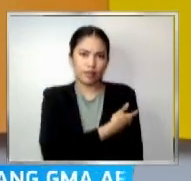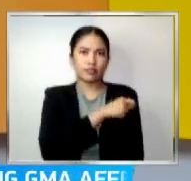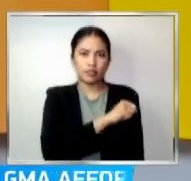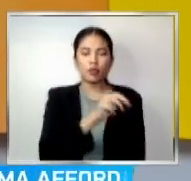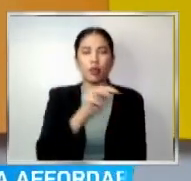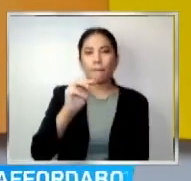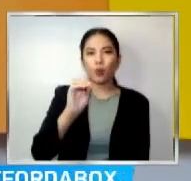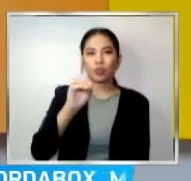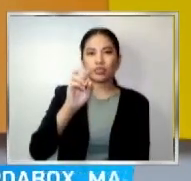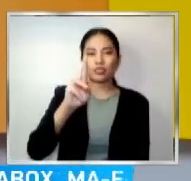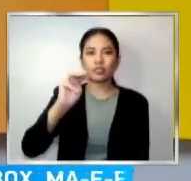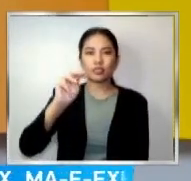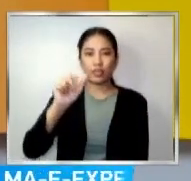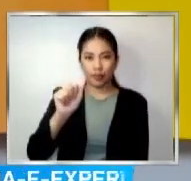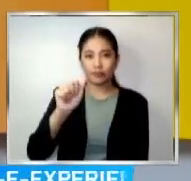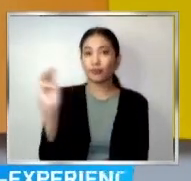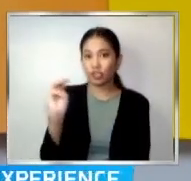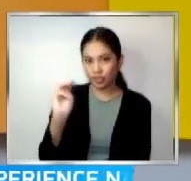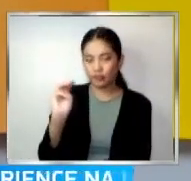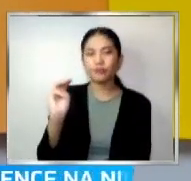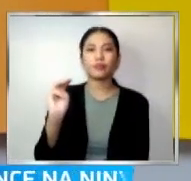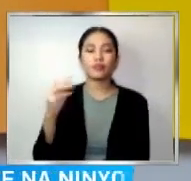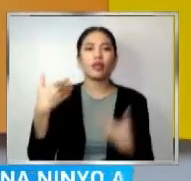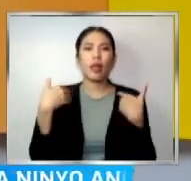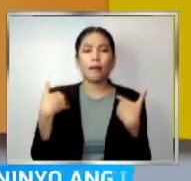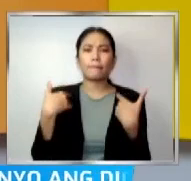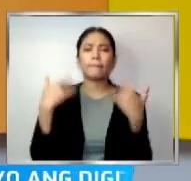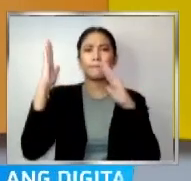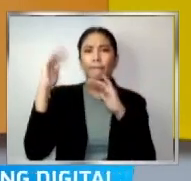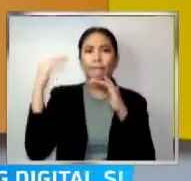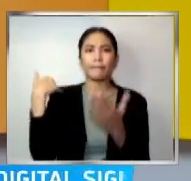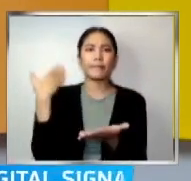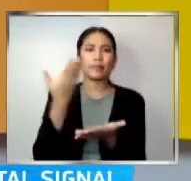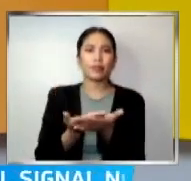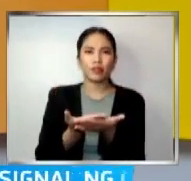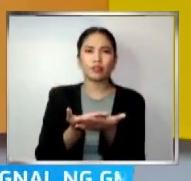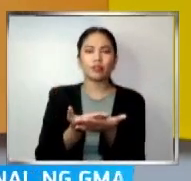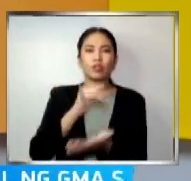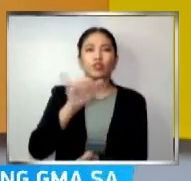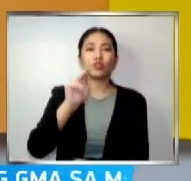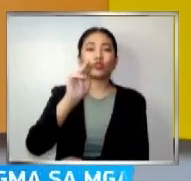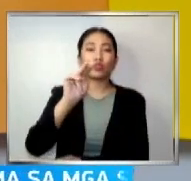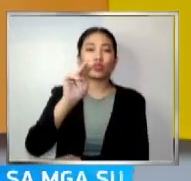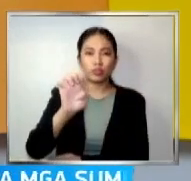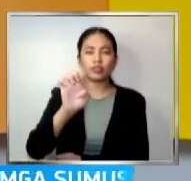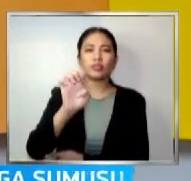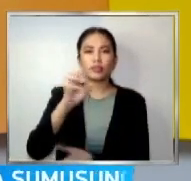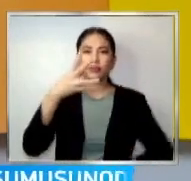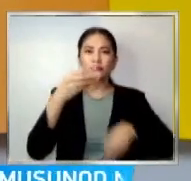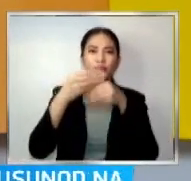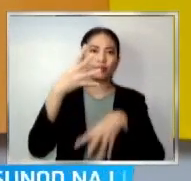czar, inaasahan ang initial 200,000 doses nito sa Hunyo, dagdag para matugunan ang problema sa supply ng bakuna sa